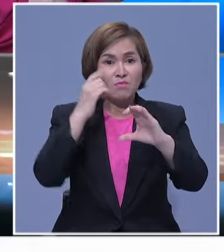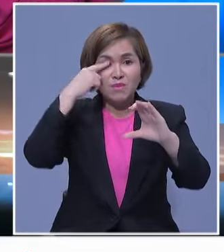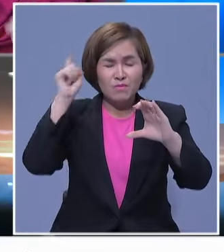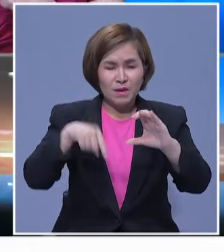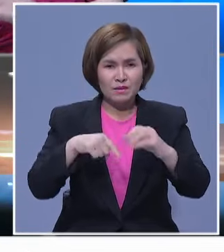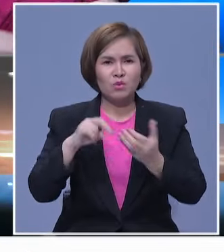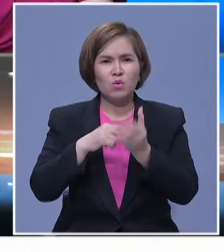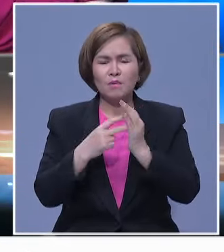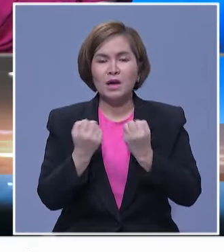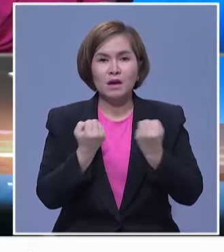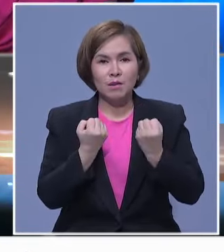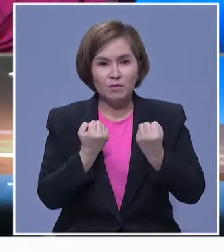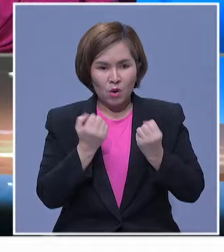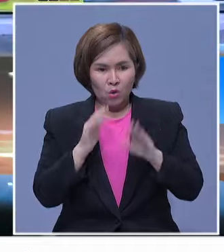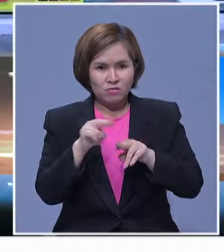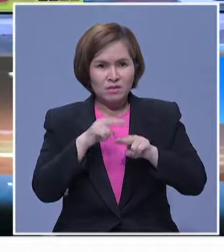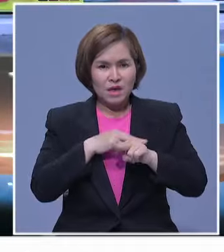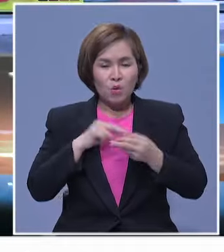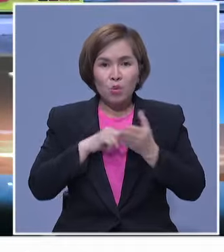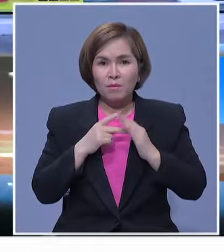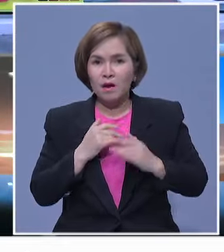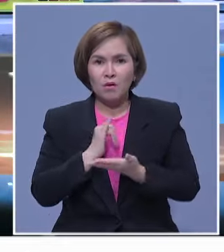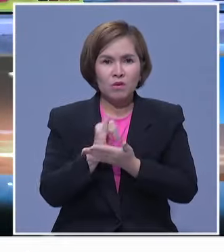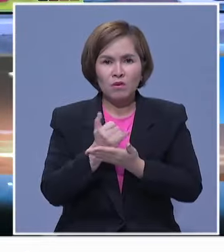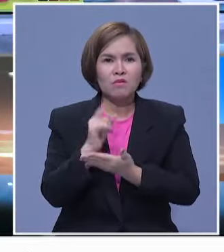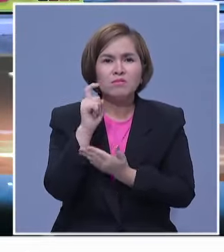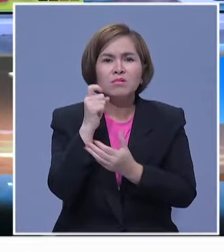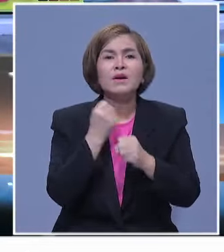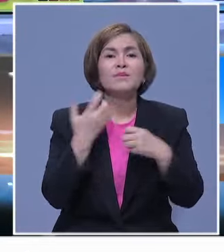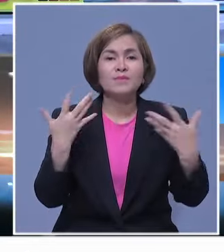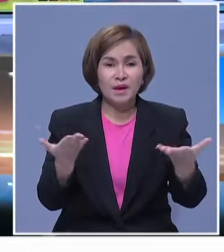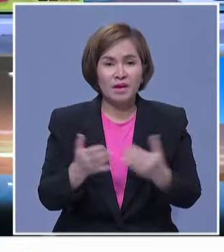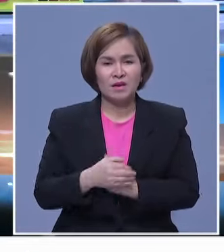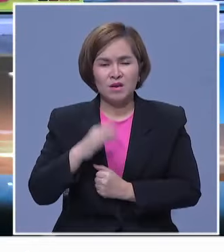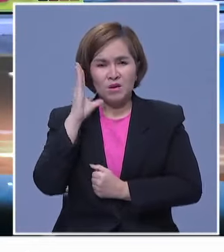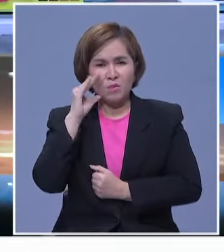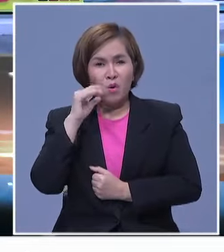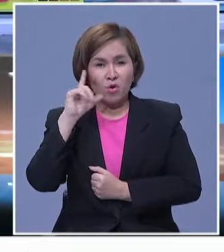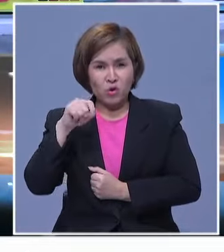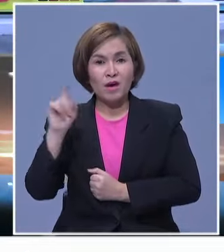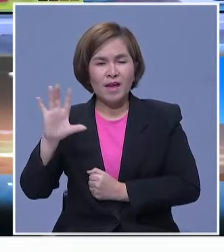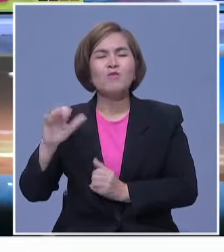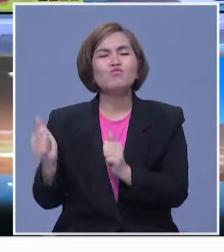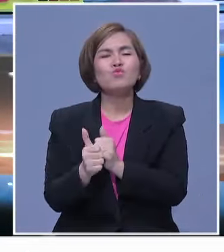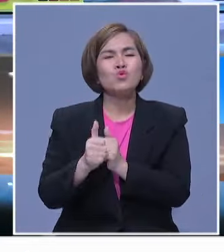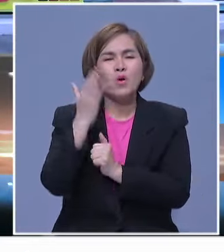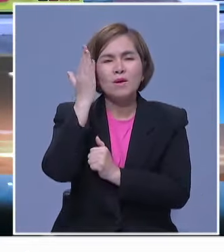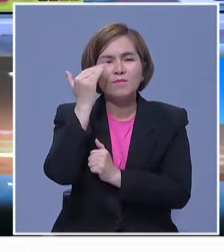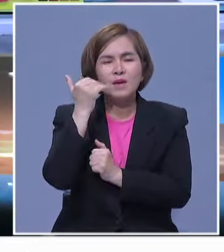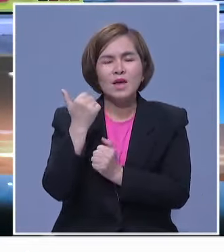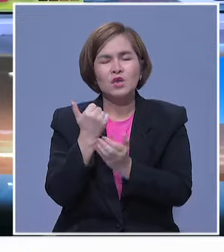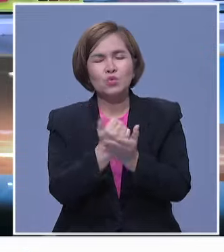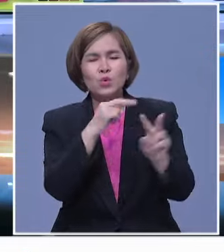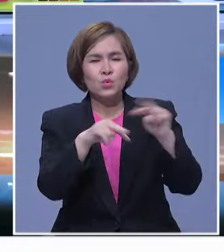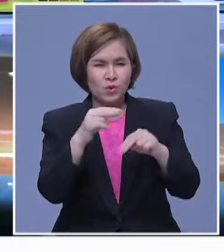ทีนี้คนในรถบัสกำพร้าสิคะหวาดผวากลายเป็นว่าคุณพ่อต้องส่งผู้ช่วยคนขับมานั่งประกบ